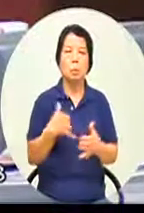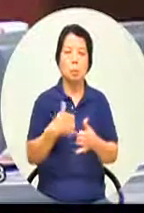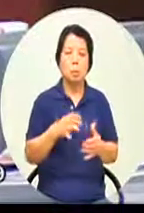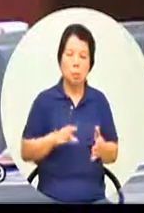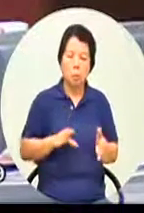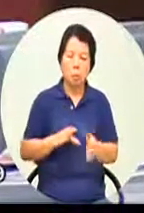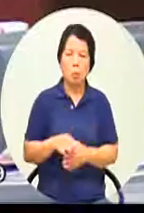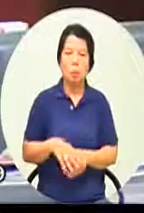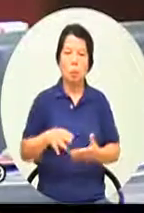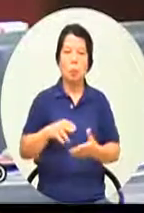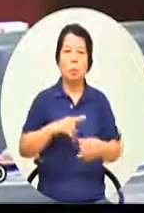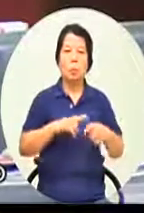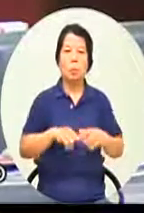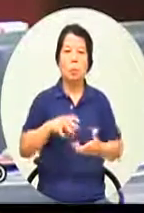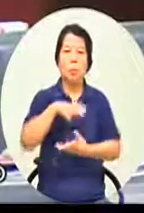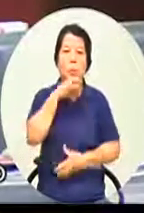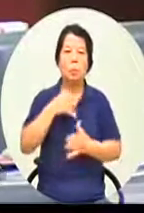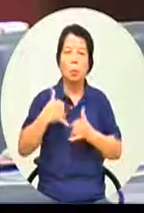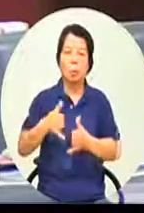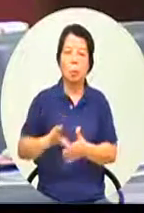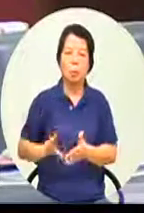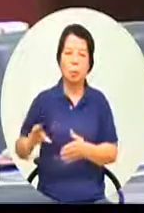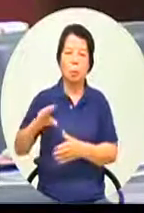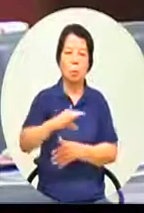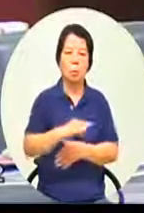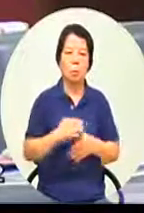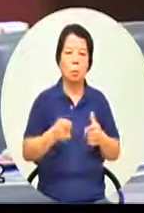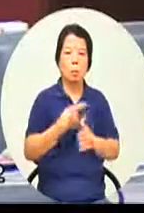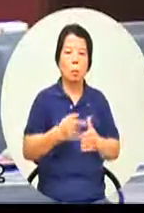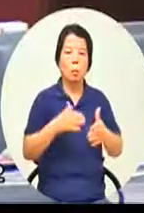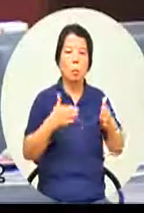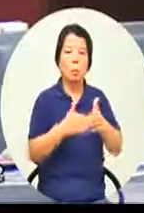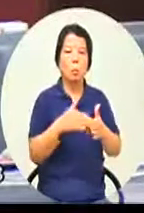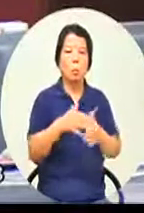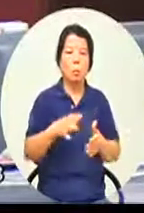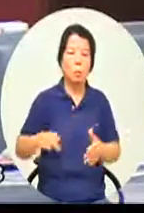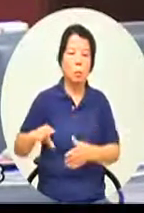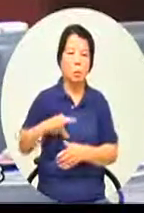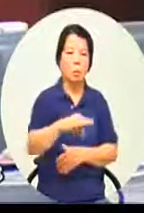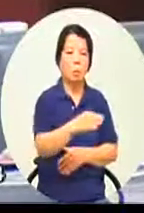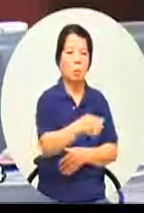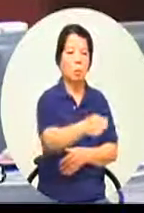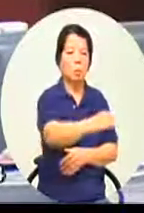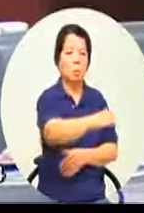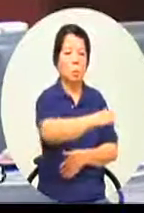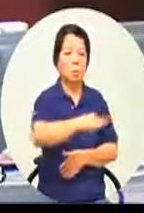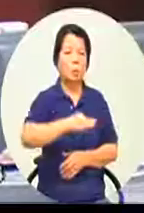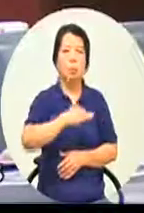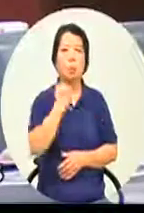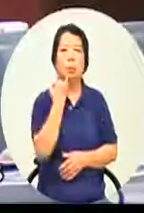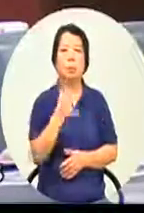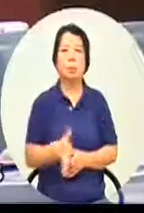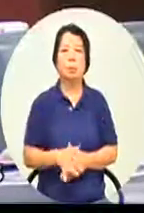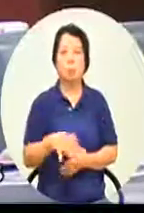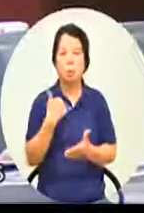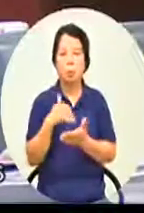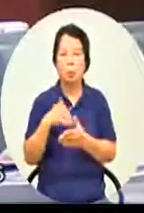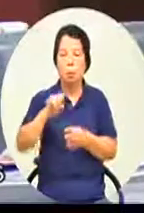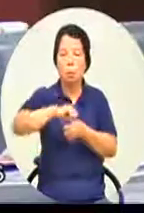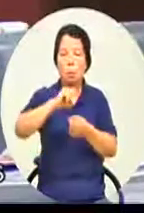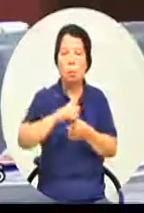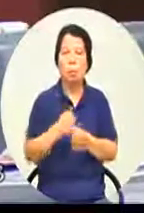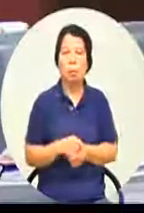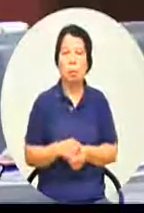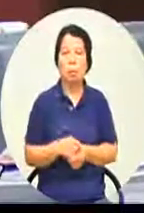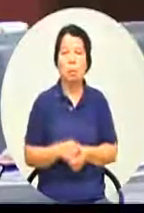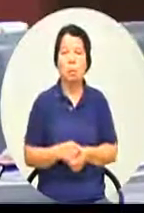寿路，然后到先锋路、崇实路、先生路，安尼设出来，我们算过大概增加不到